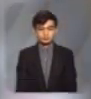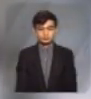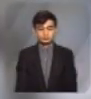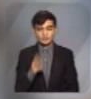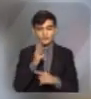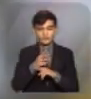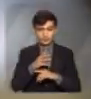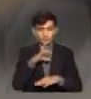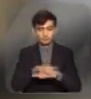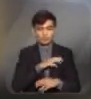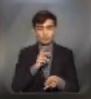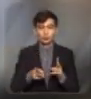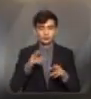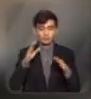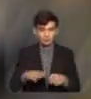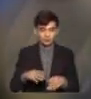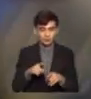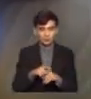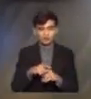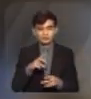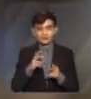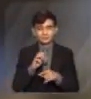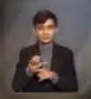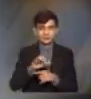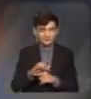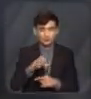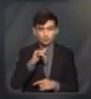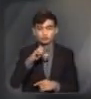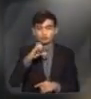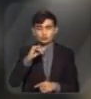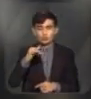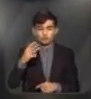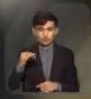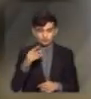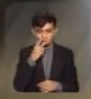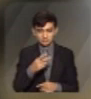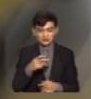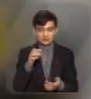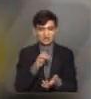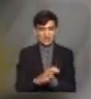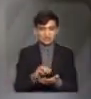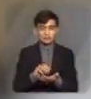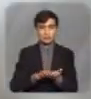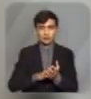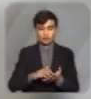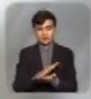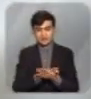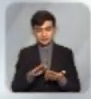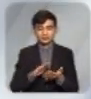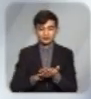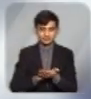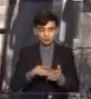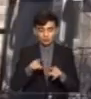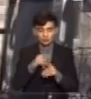Это видео снято на кухне одной из многочисленных служб доставки суши. Тут хаос. Повсюду немытая посуда, рыба на грязном полу. Готовый